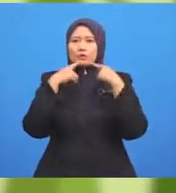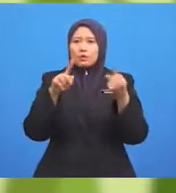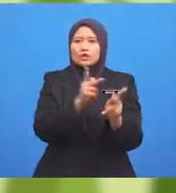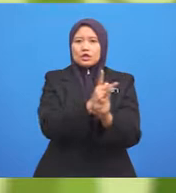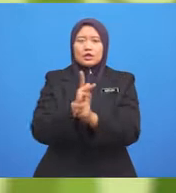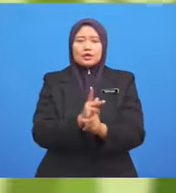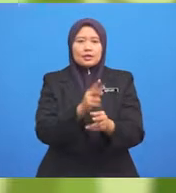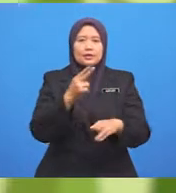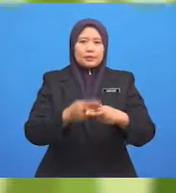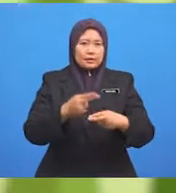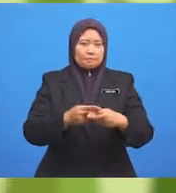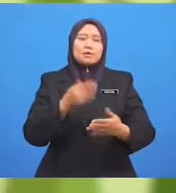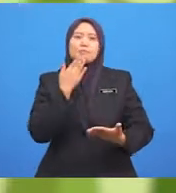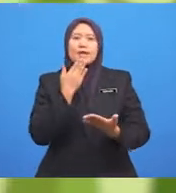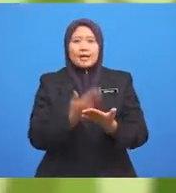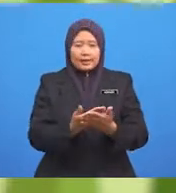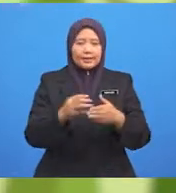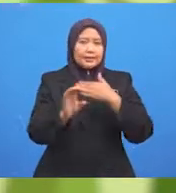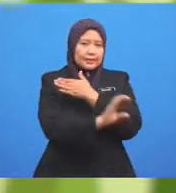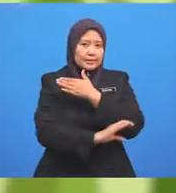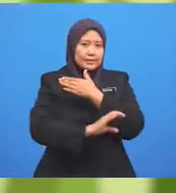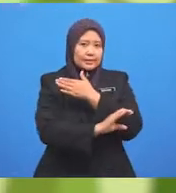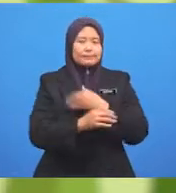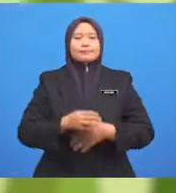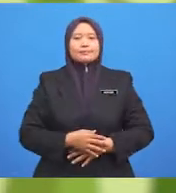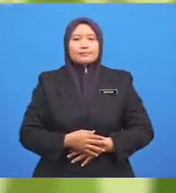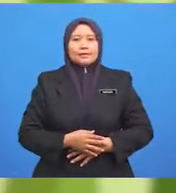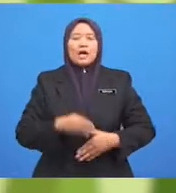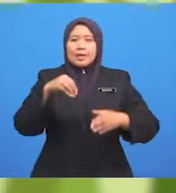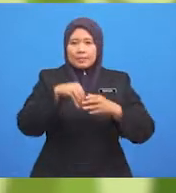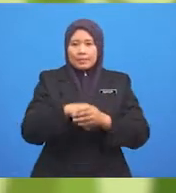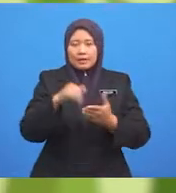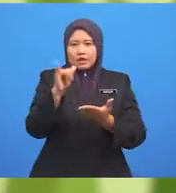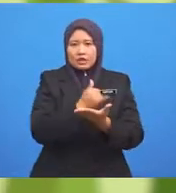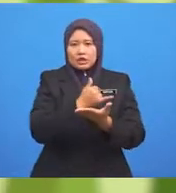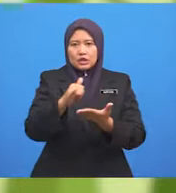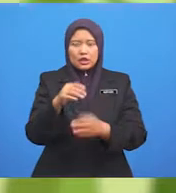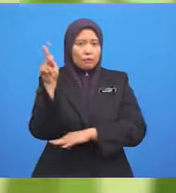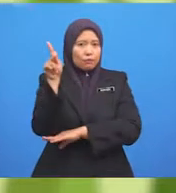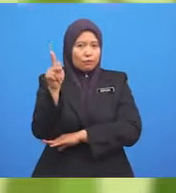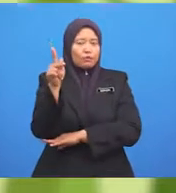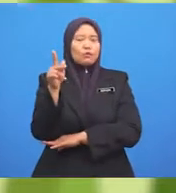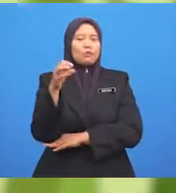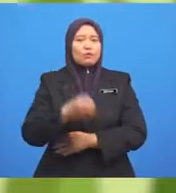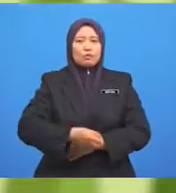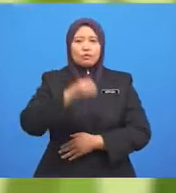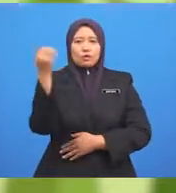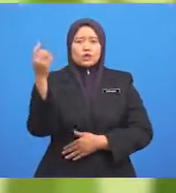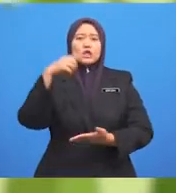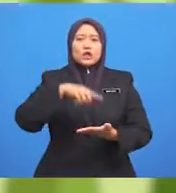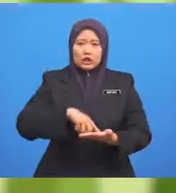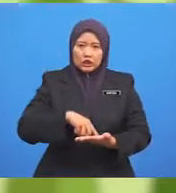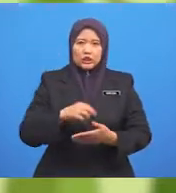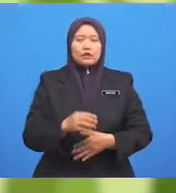baik negara. Dalam syair Pohon Buluh ini, pengarang ingin menyampaikan mesej